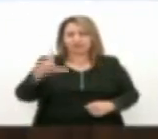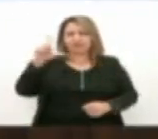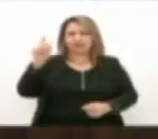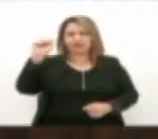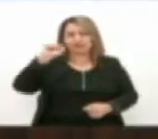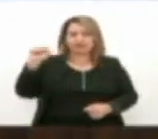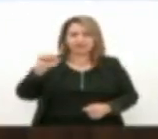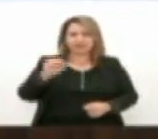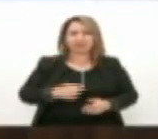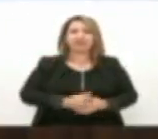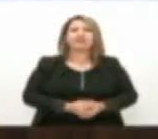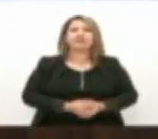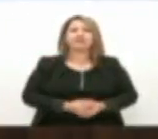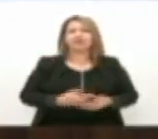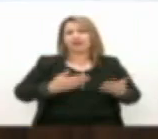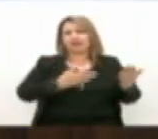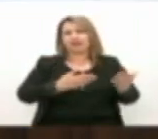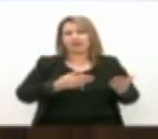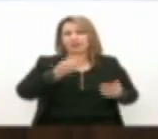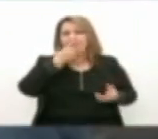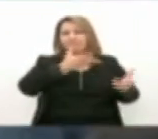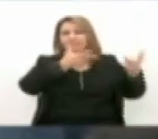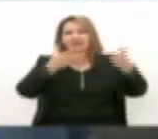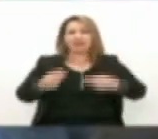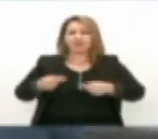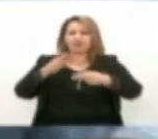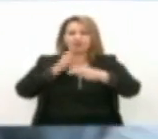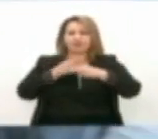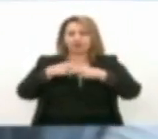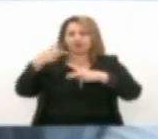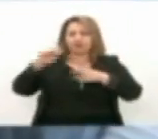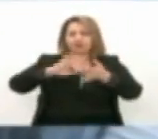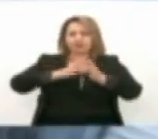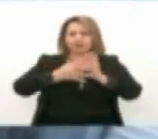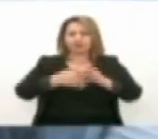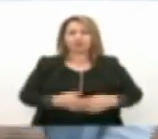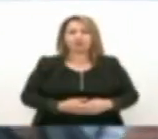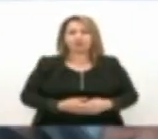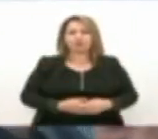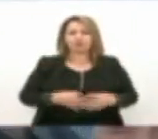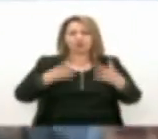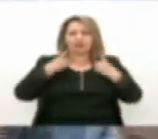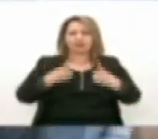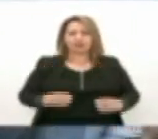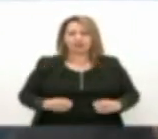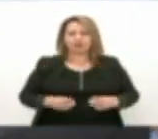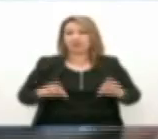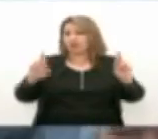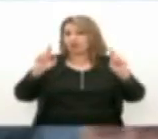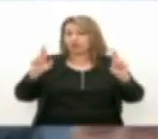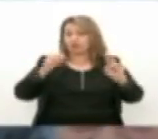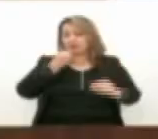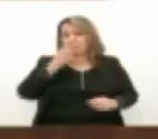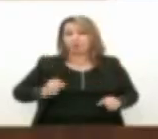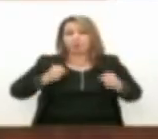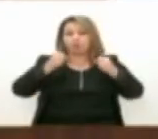سعد، الذي أرحب به باسمكم جميعا زميلاتي زملاء النواب، وأتمنى له كل